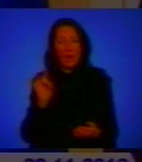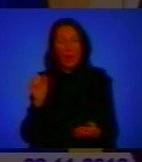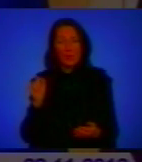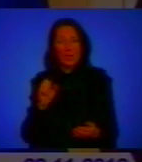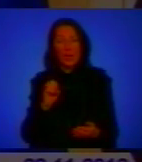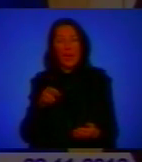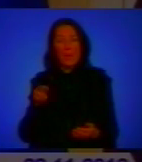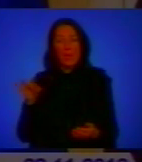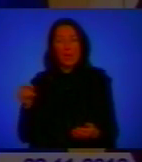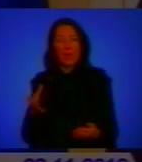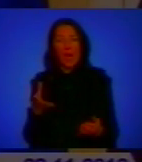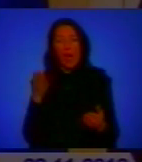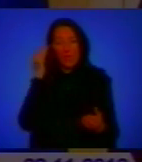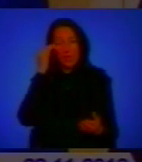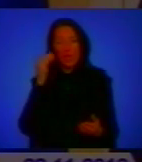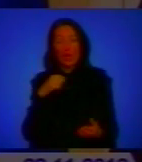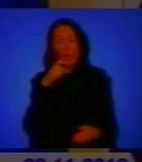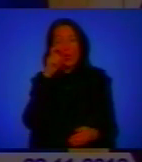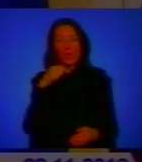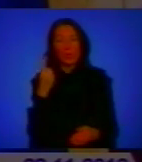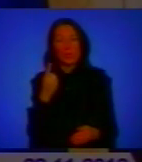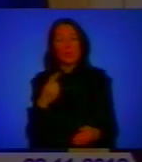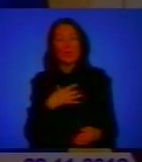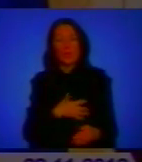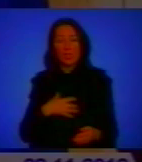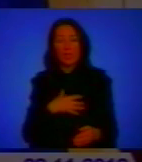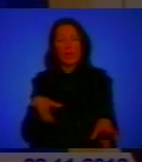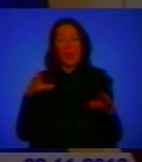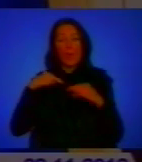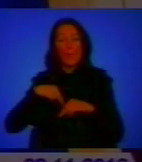найважливіших партнерів в питаннях